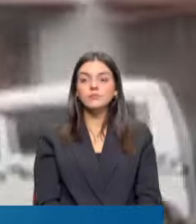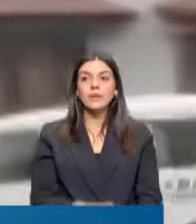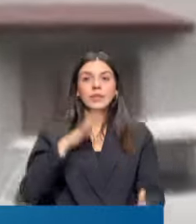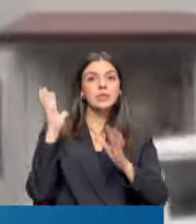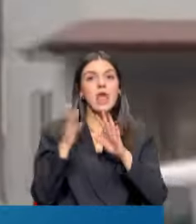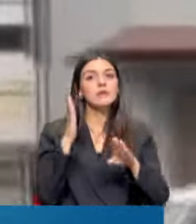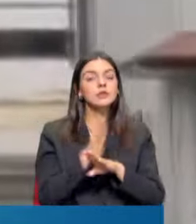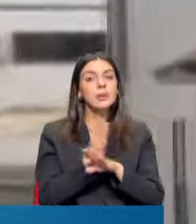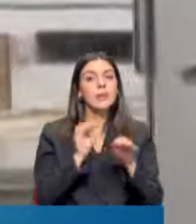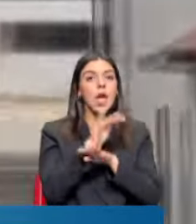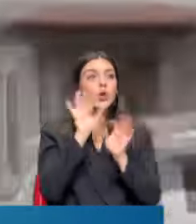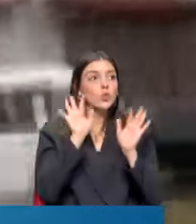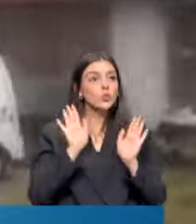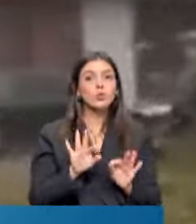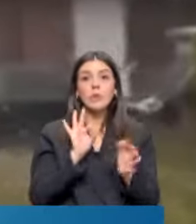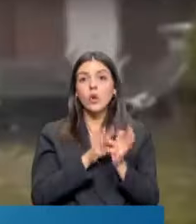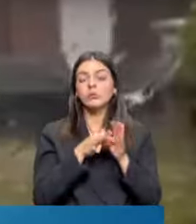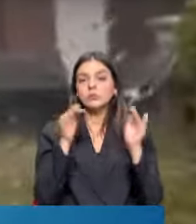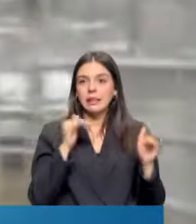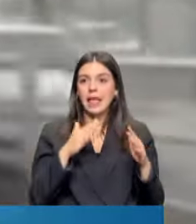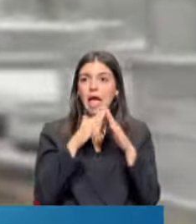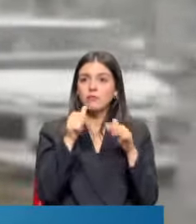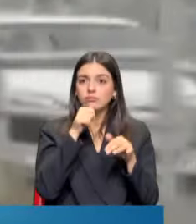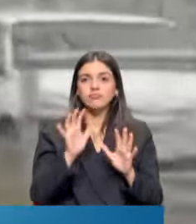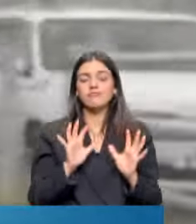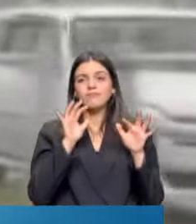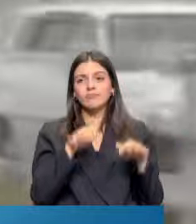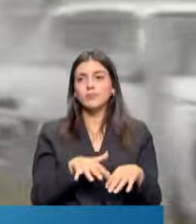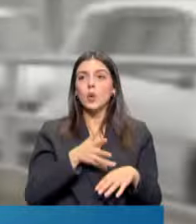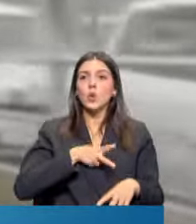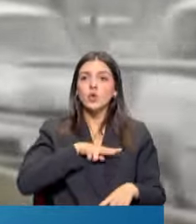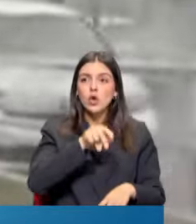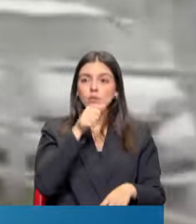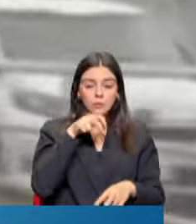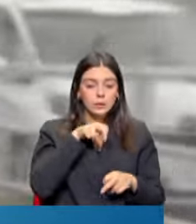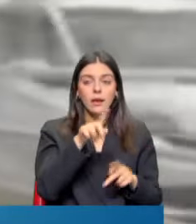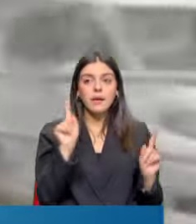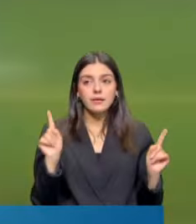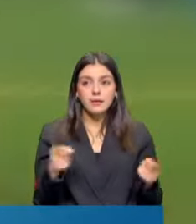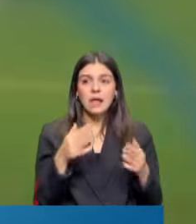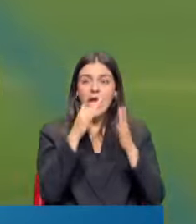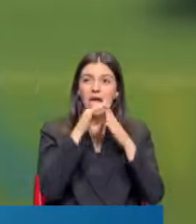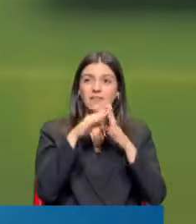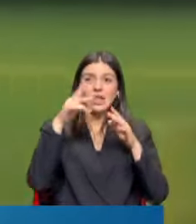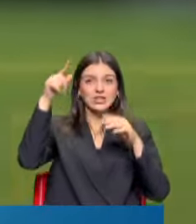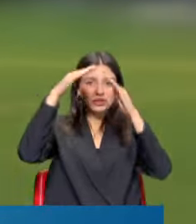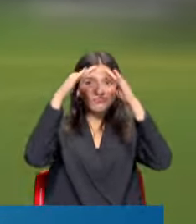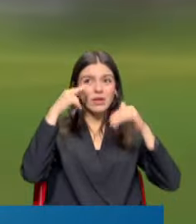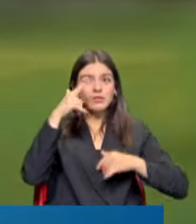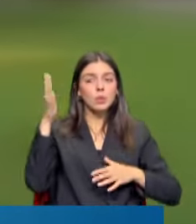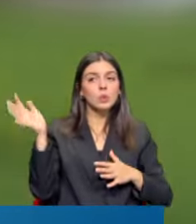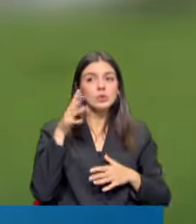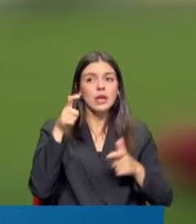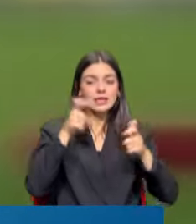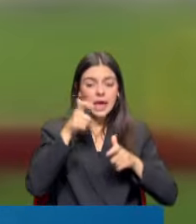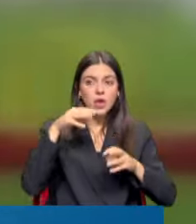Tayfun nedeniyle hayat durma noktasına geldi. Evleri su bastı, yollarda ilerlemek mümkün olmadı. Evlerin çatıları uçtu, yer yer